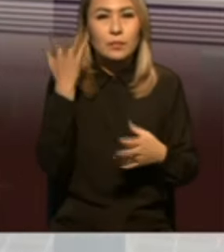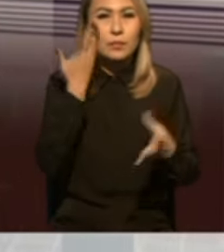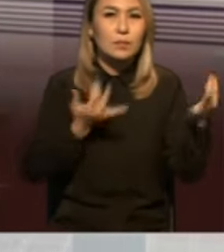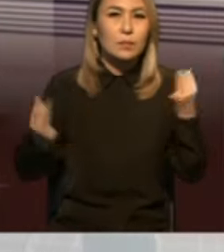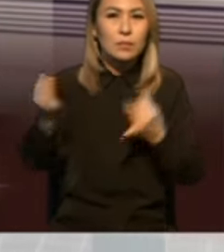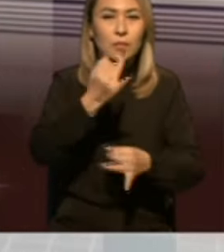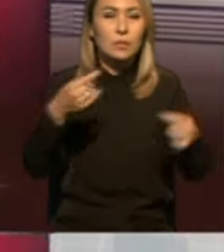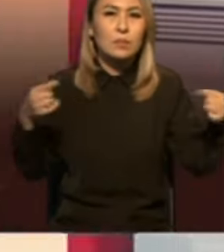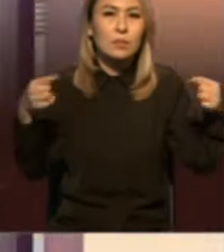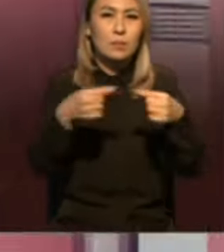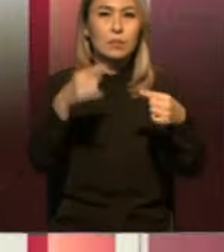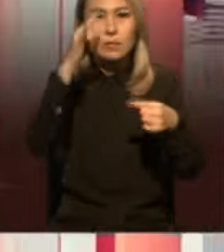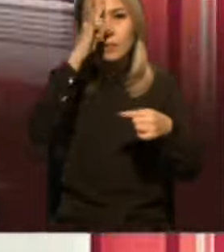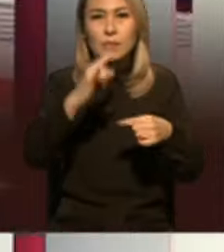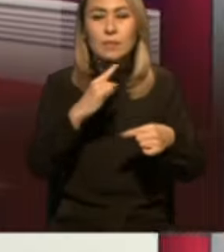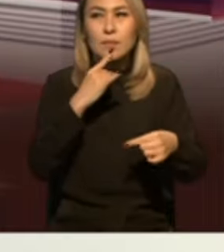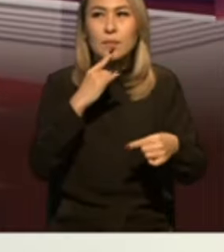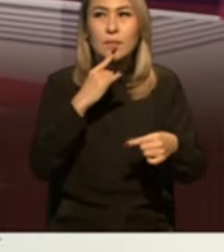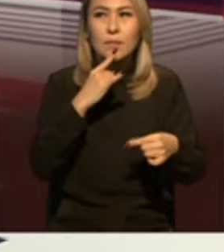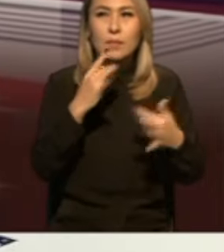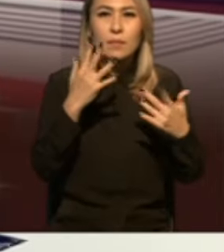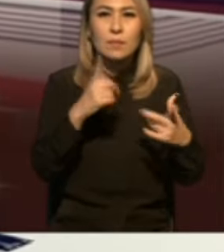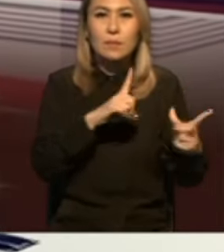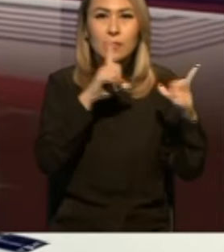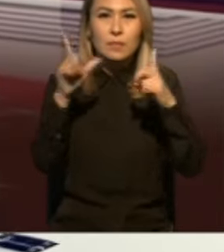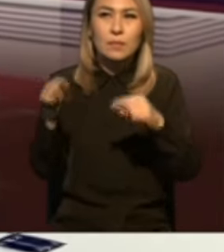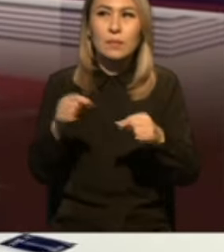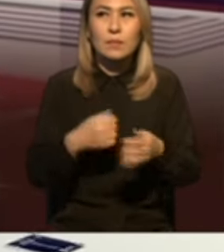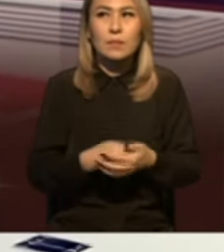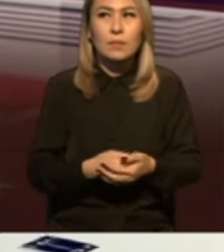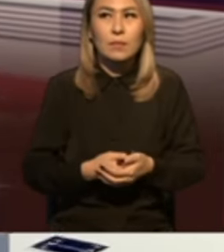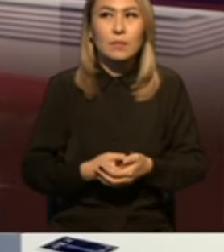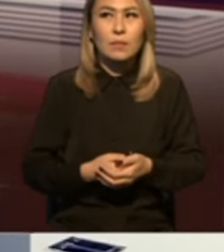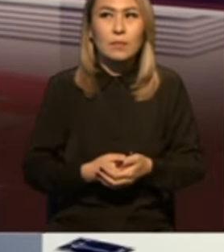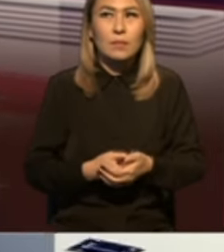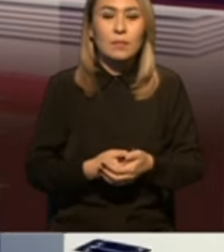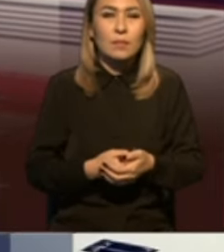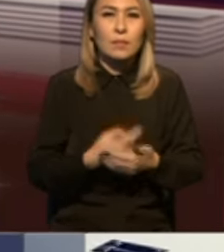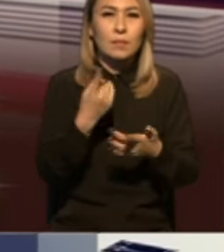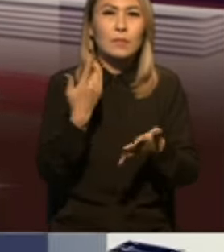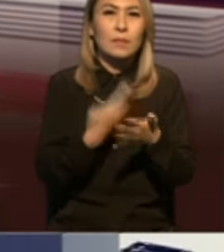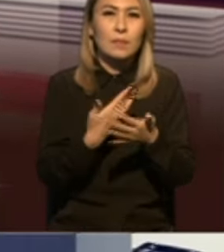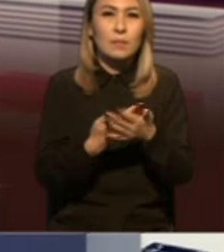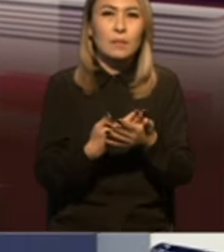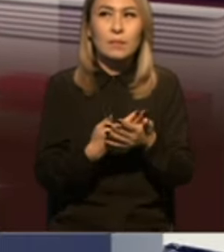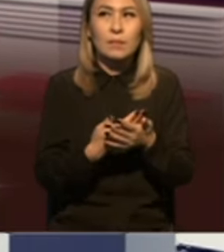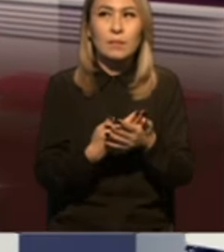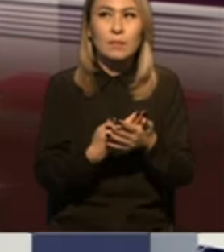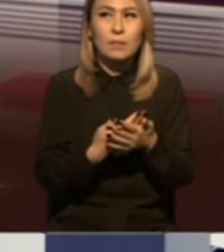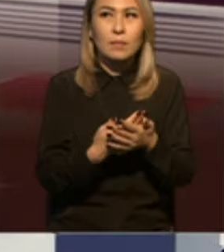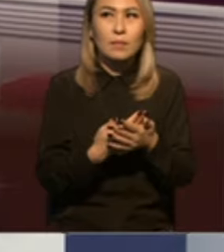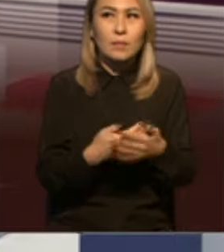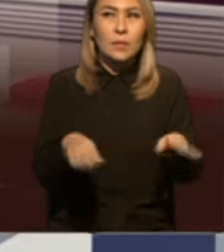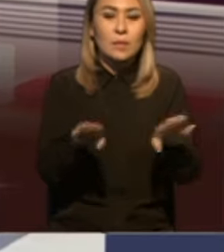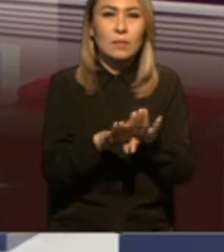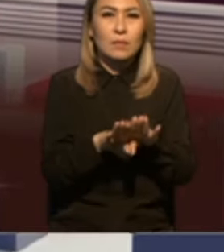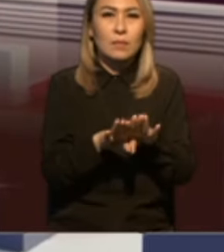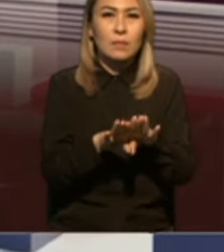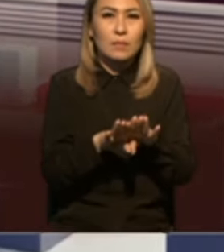ол нақты осы Қазақстанға Я ол бір мысал, бір мысал, бір мысал. Я бұл мысал, ең маңыздысы, я сол сияқты